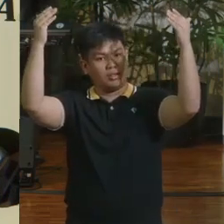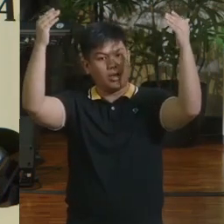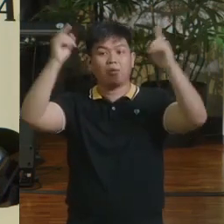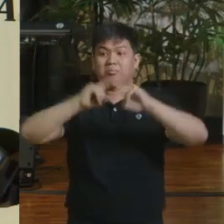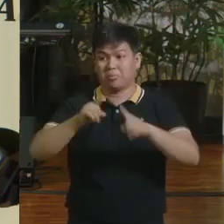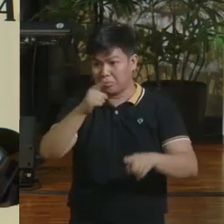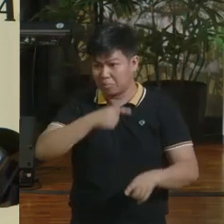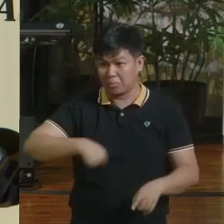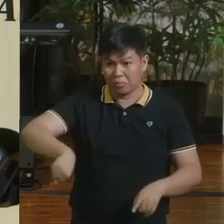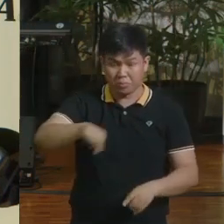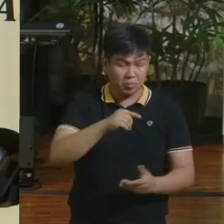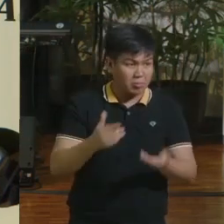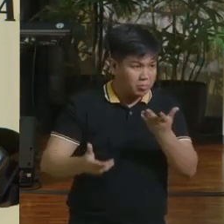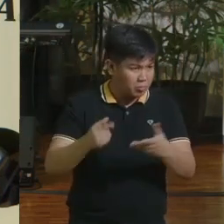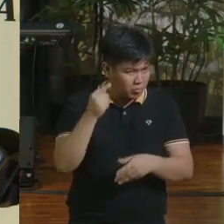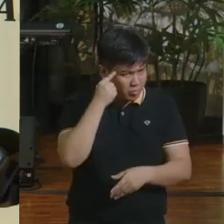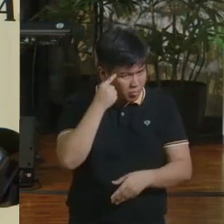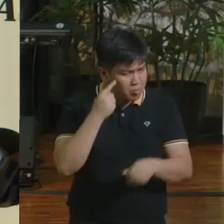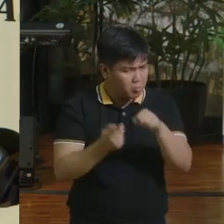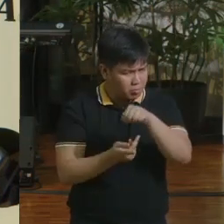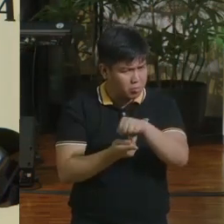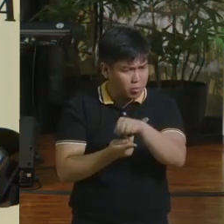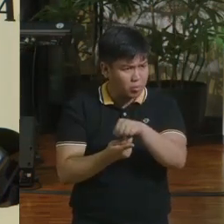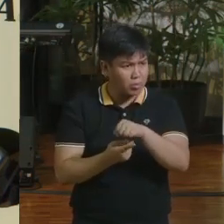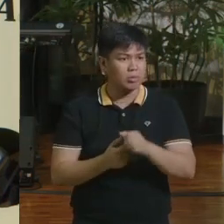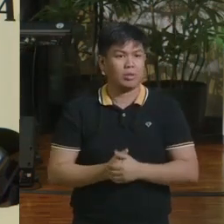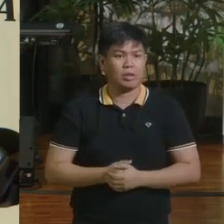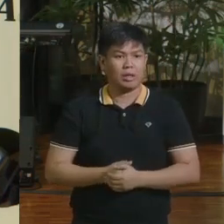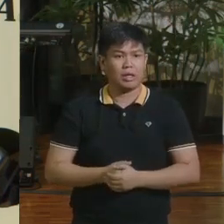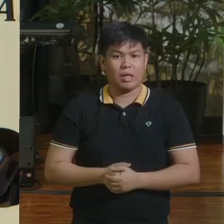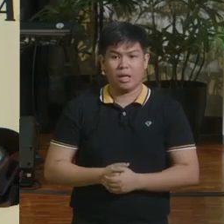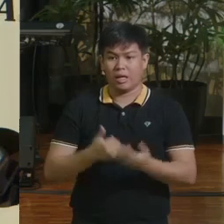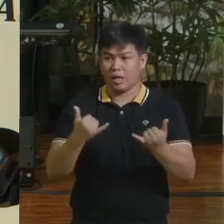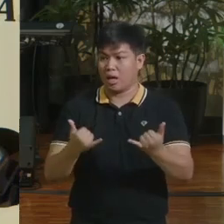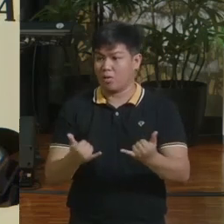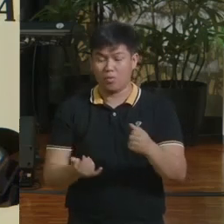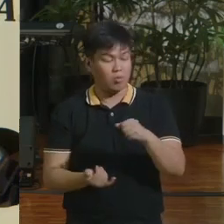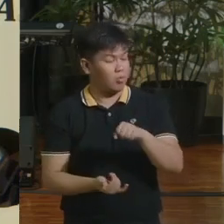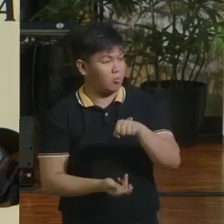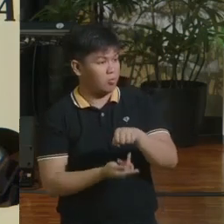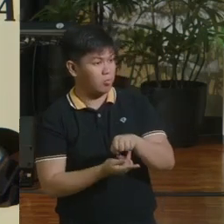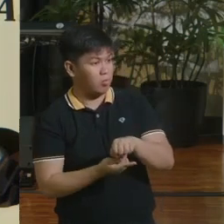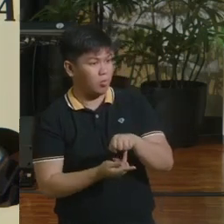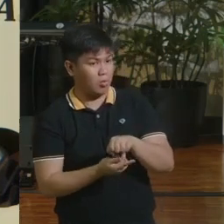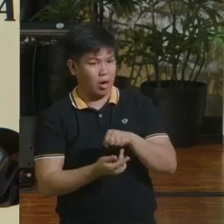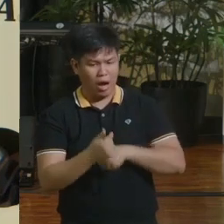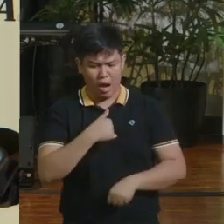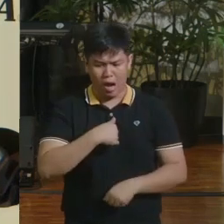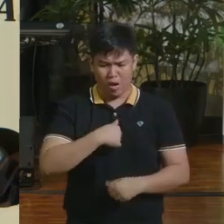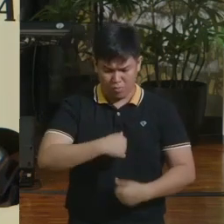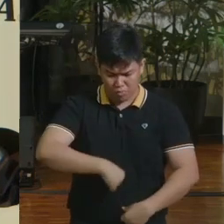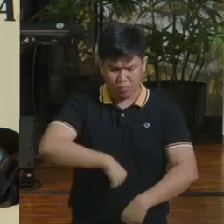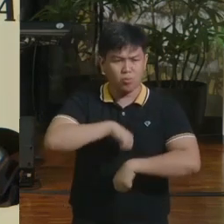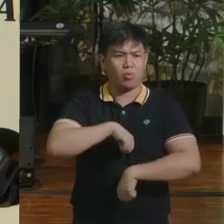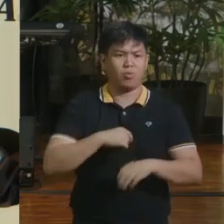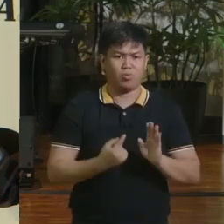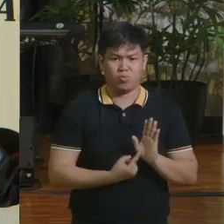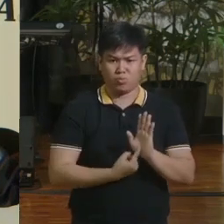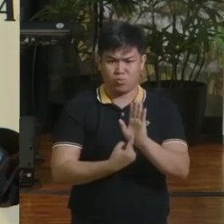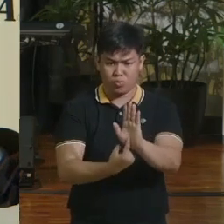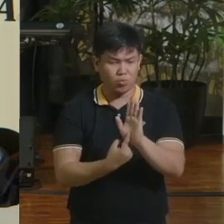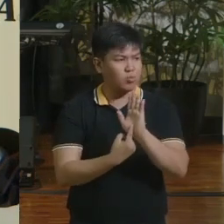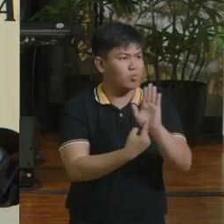yun. No? I must go on boasting, sabi niya, though there is nothing to be gained by it, I will go on to visions